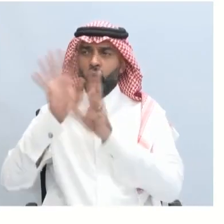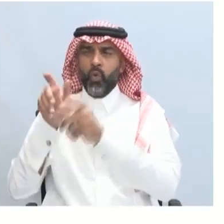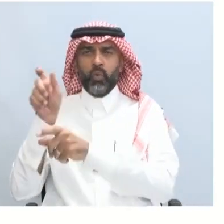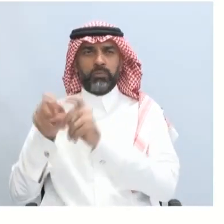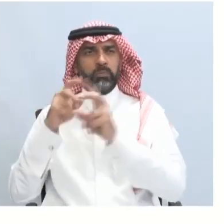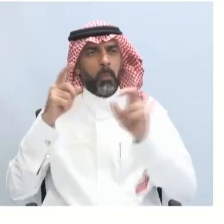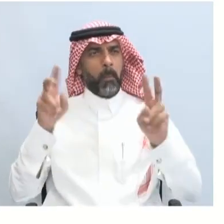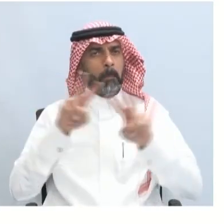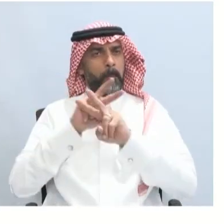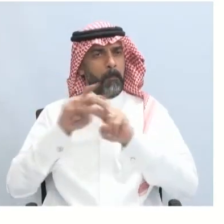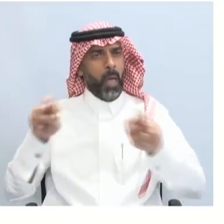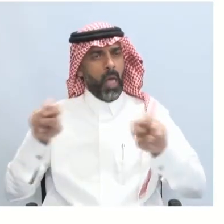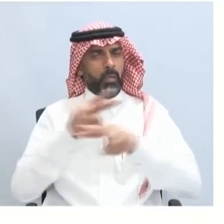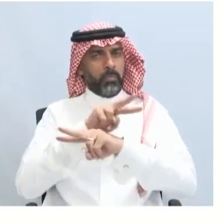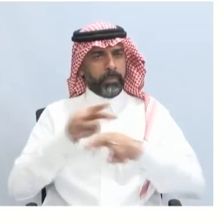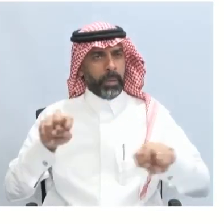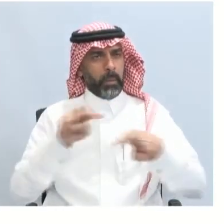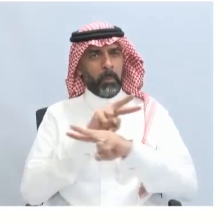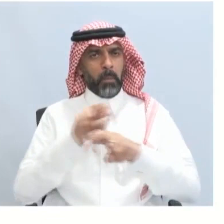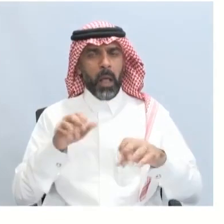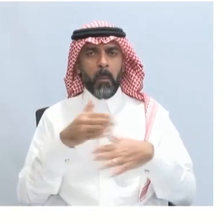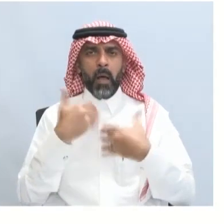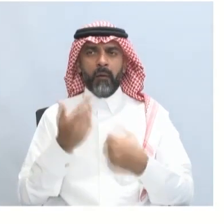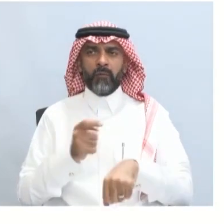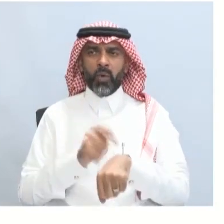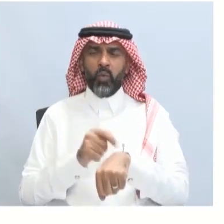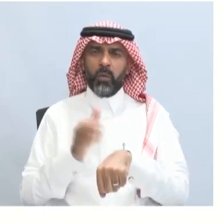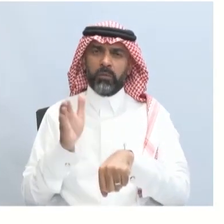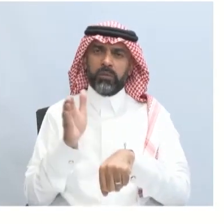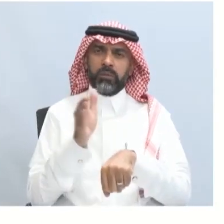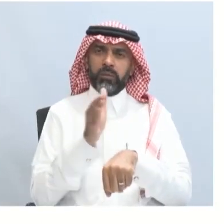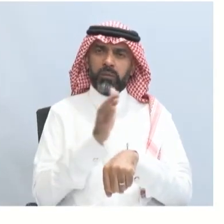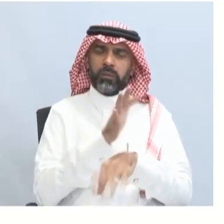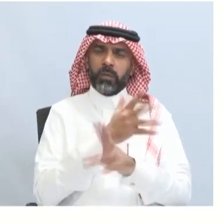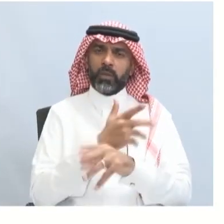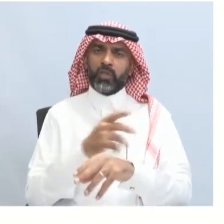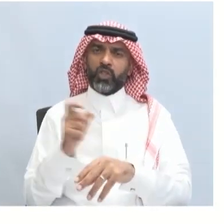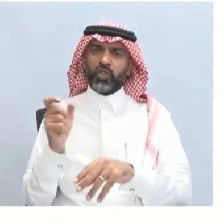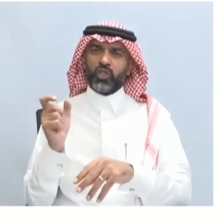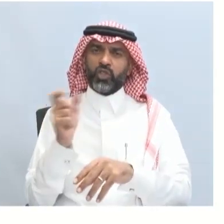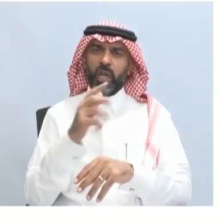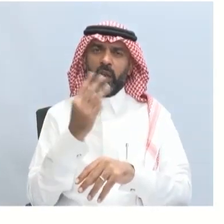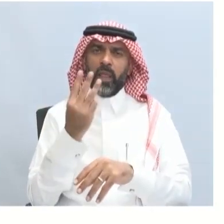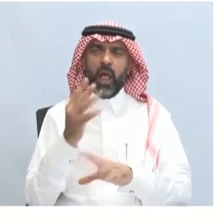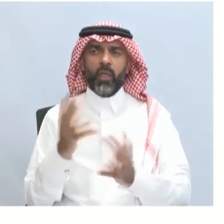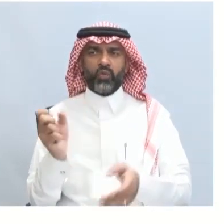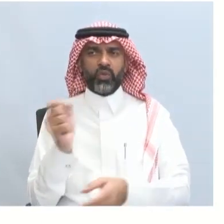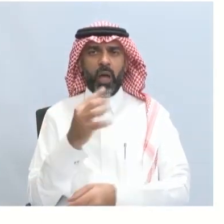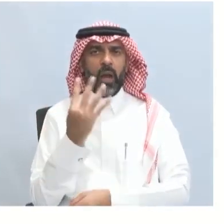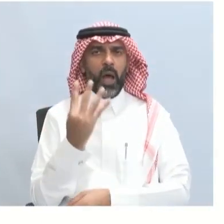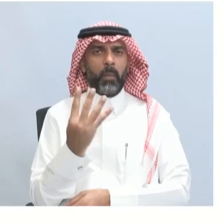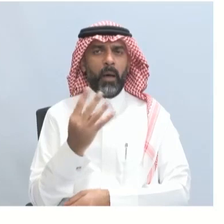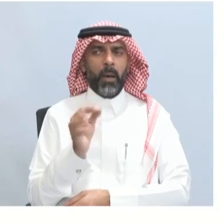يكون في الامكان اقامه دليل يقين على موته ومثلنا على ذلك بمن كان ابحر وذهب في